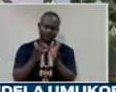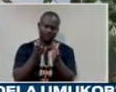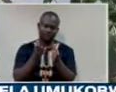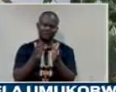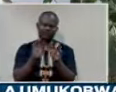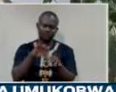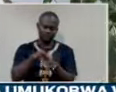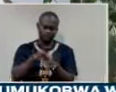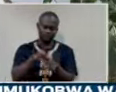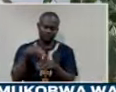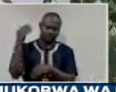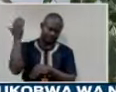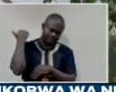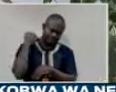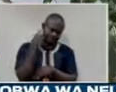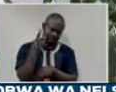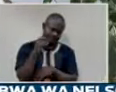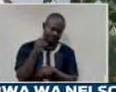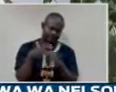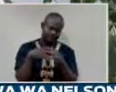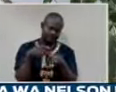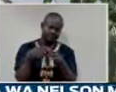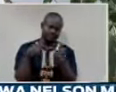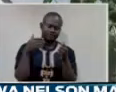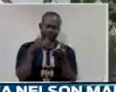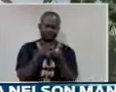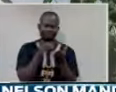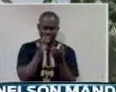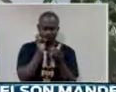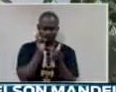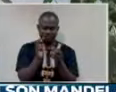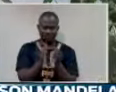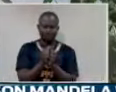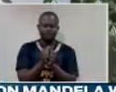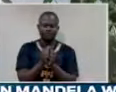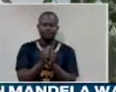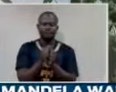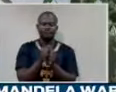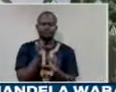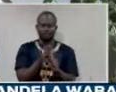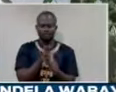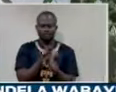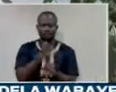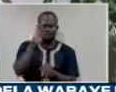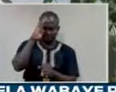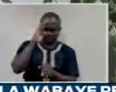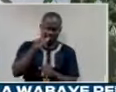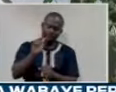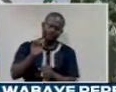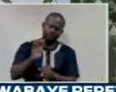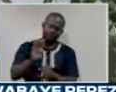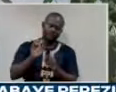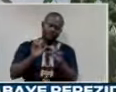ryaratowe kera ndetse 2009, ariko kugeza kuri ubu ntabwo turabona cyane polisi ribu yafasha